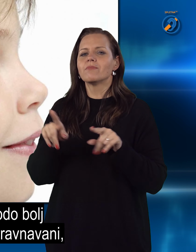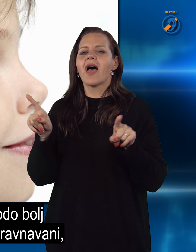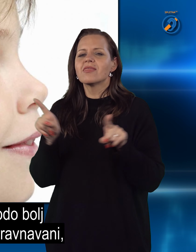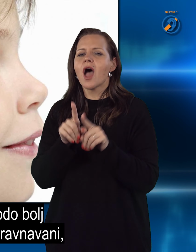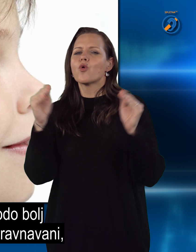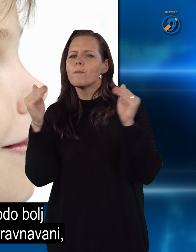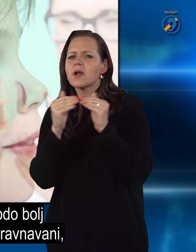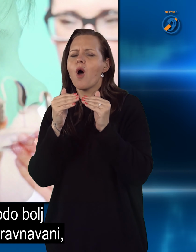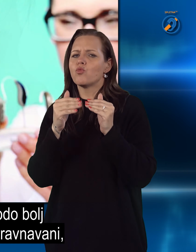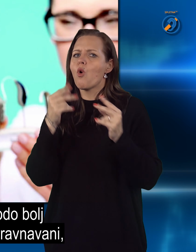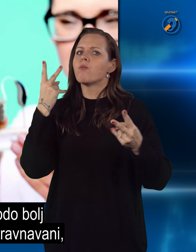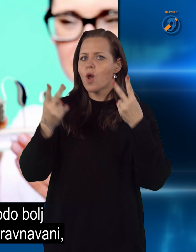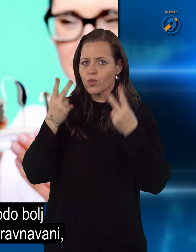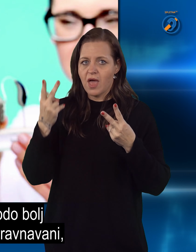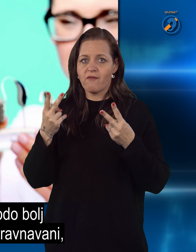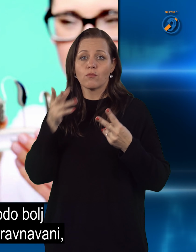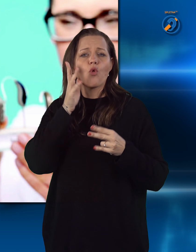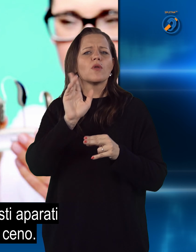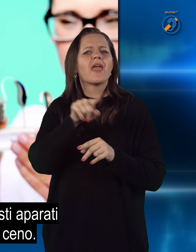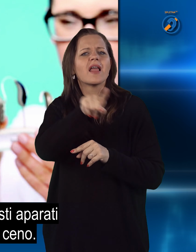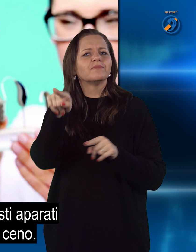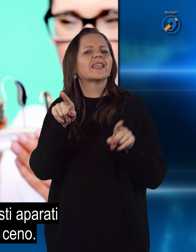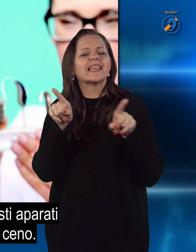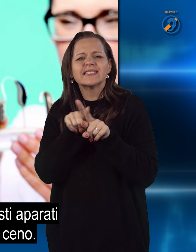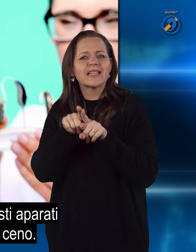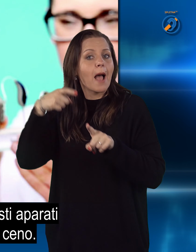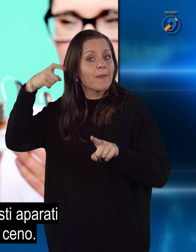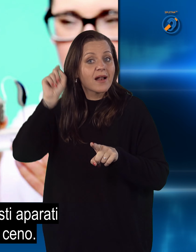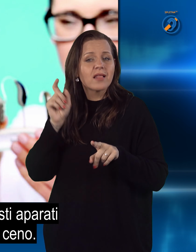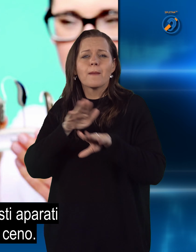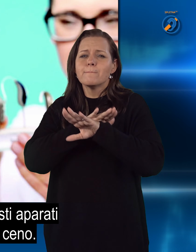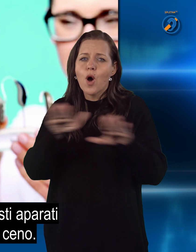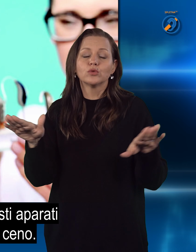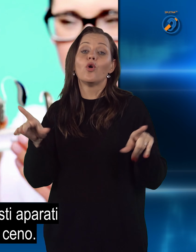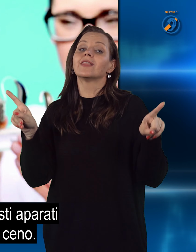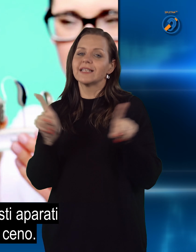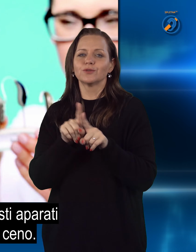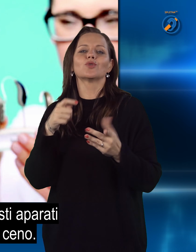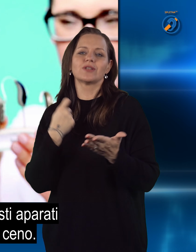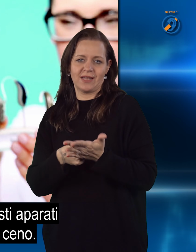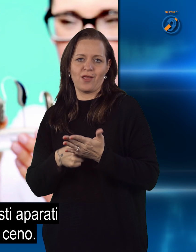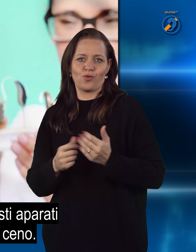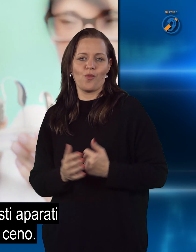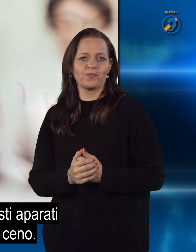enakopravno obravnavani, saj bodo imeli isti aparati povsod isto ceno.